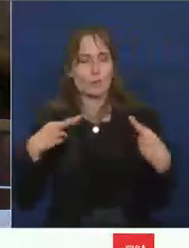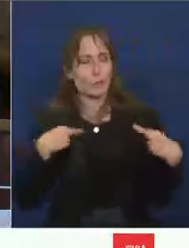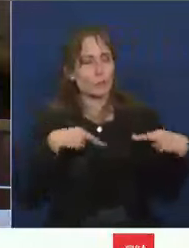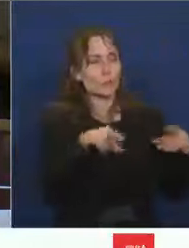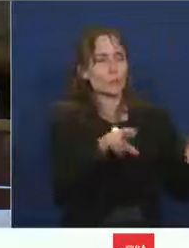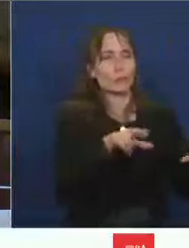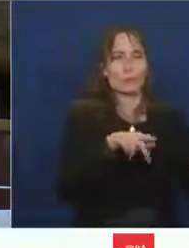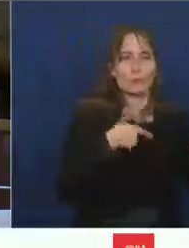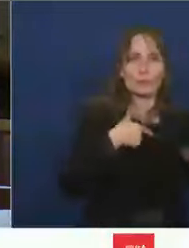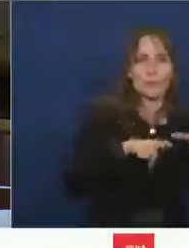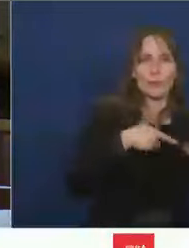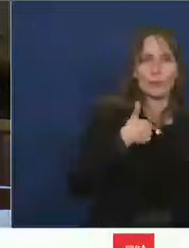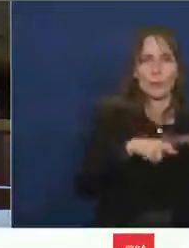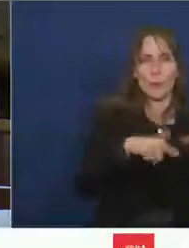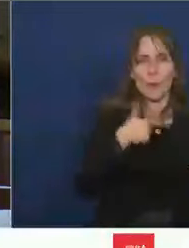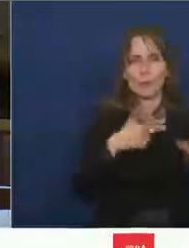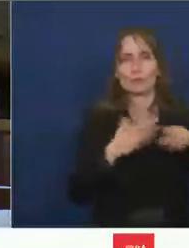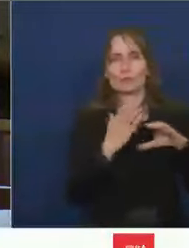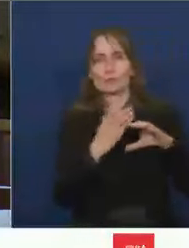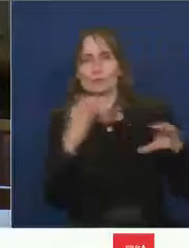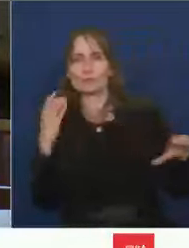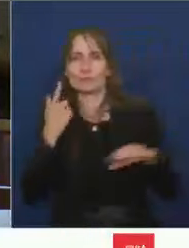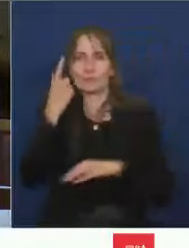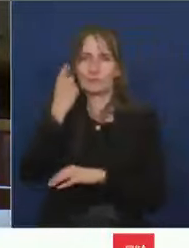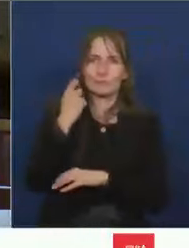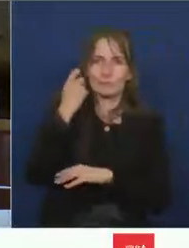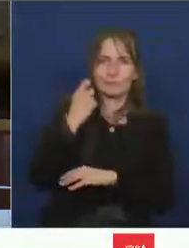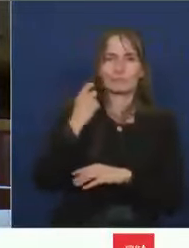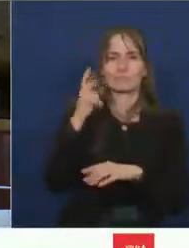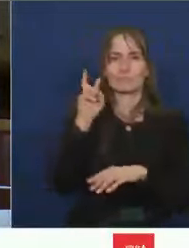piétonnes, des transports publics,